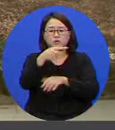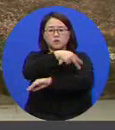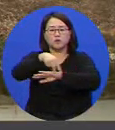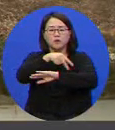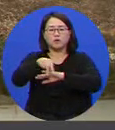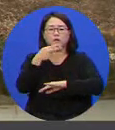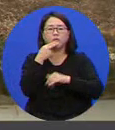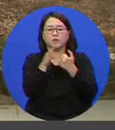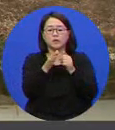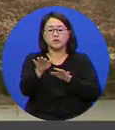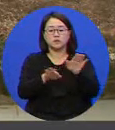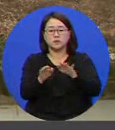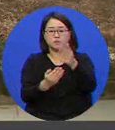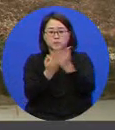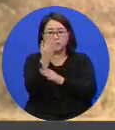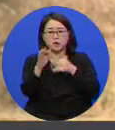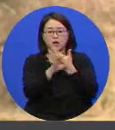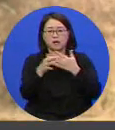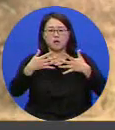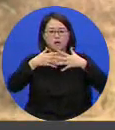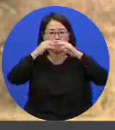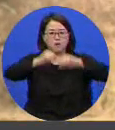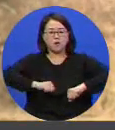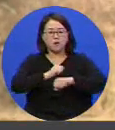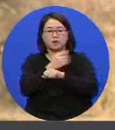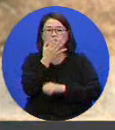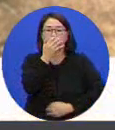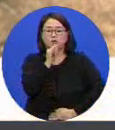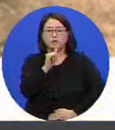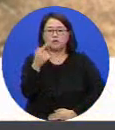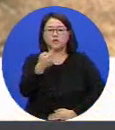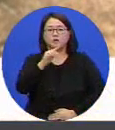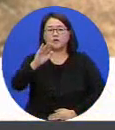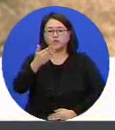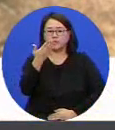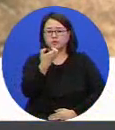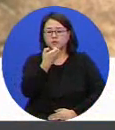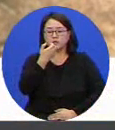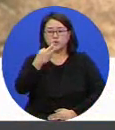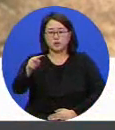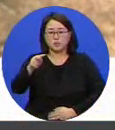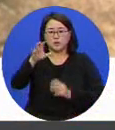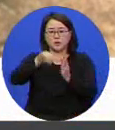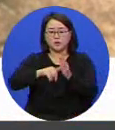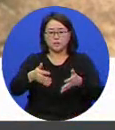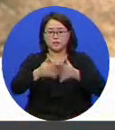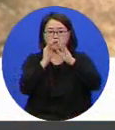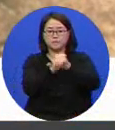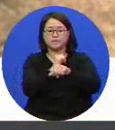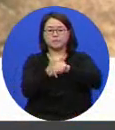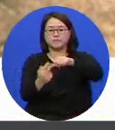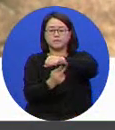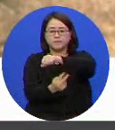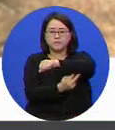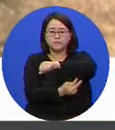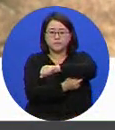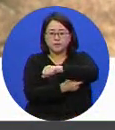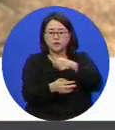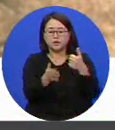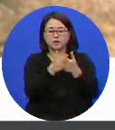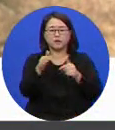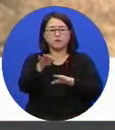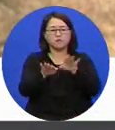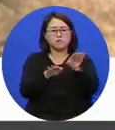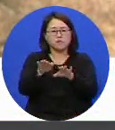대단히 취약할 수밖에 없습니다. 92년도에 건립된 교량으로서 내진 설계가 되지 않아 있었기 때문에 지금